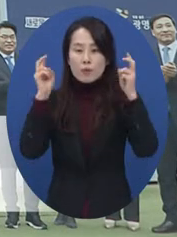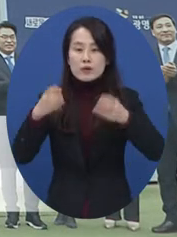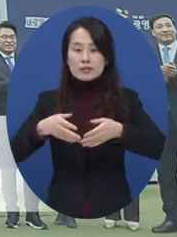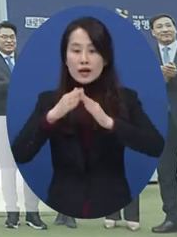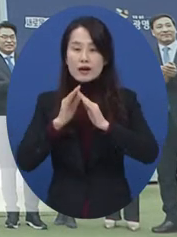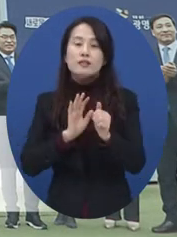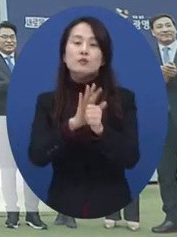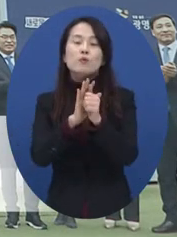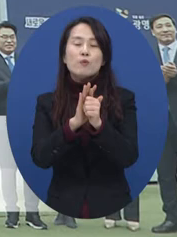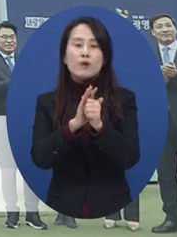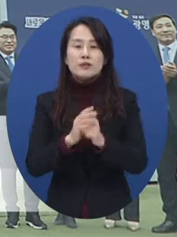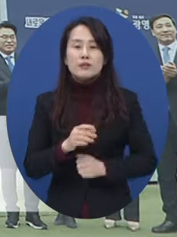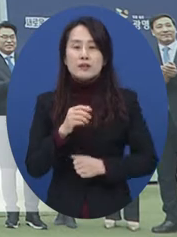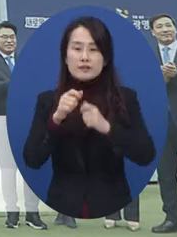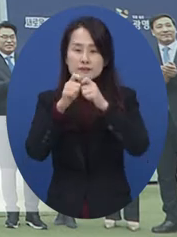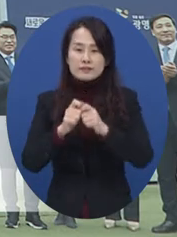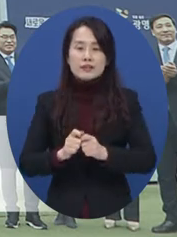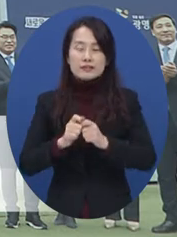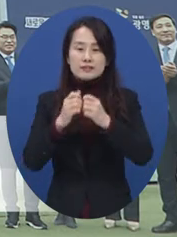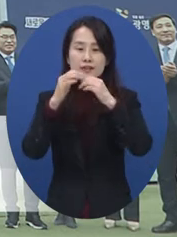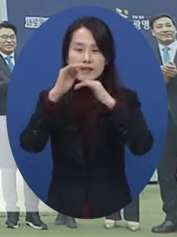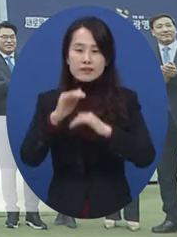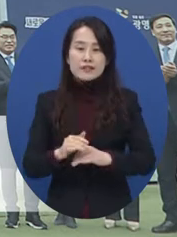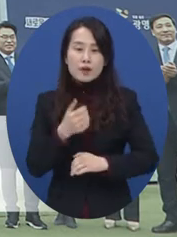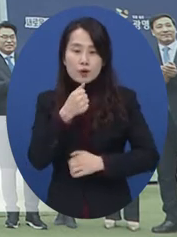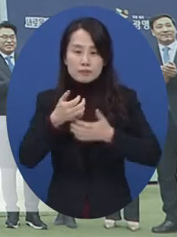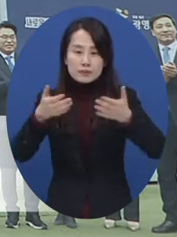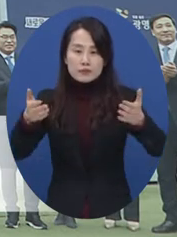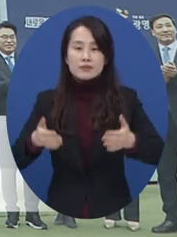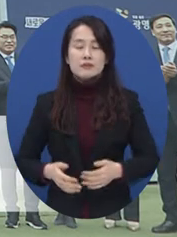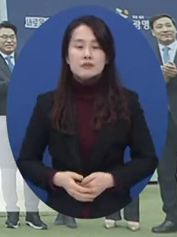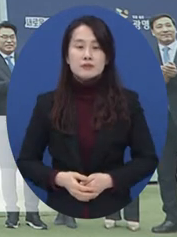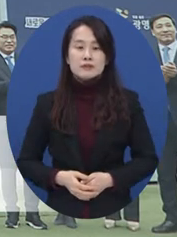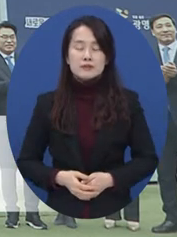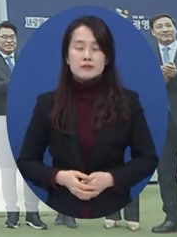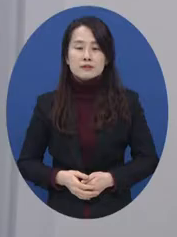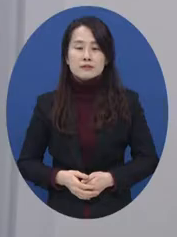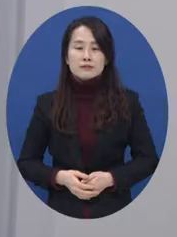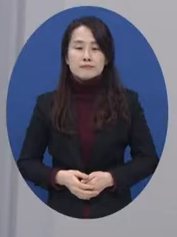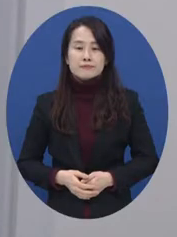지원하는 곳인데요. 자세한 내용 최창순 기자가 취재했습니다.